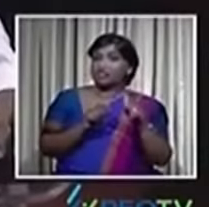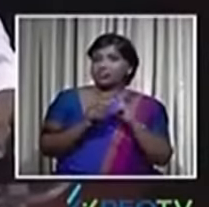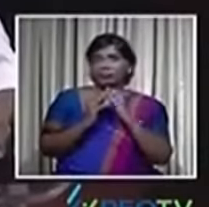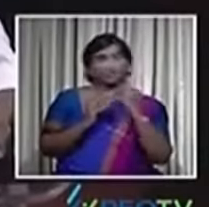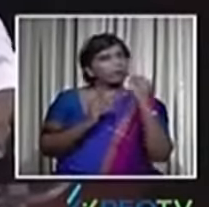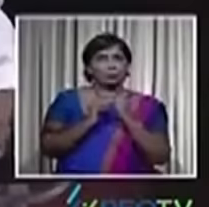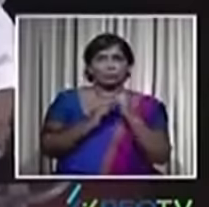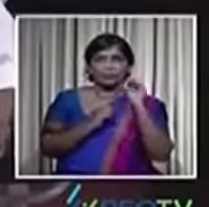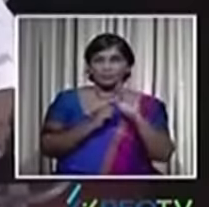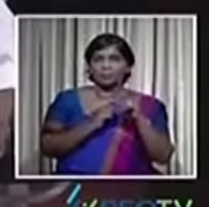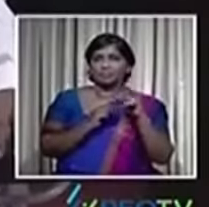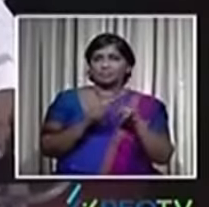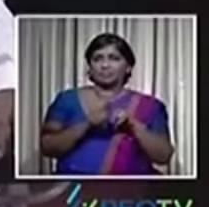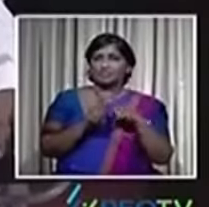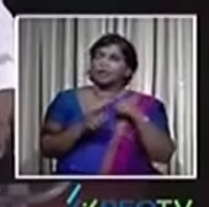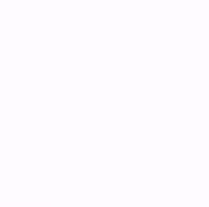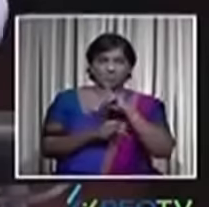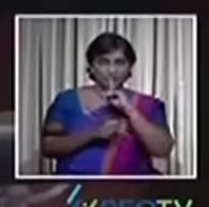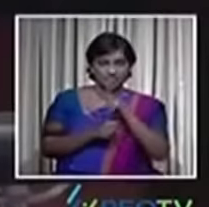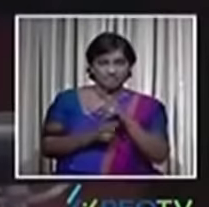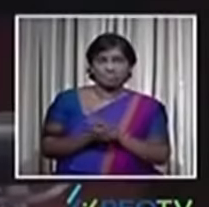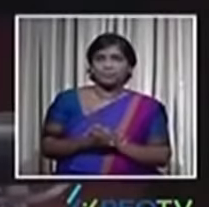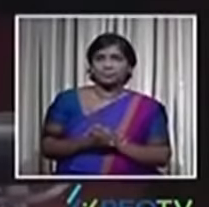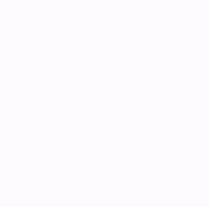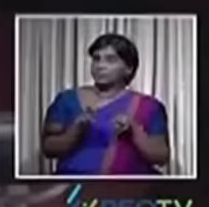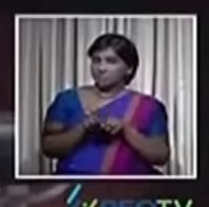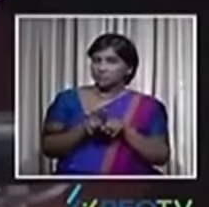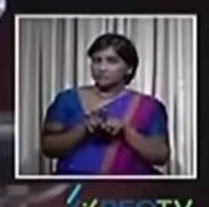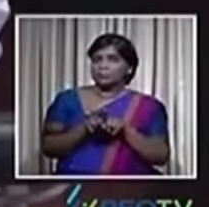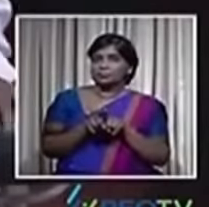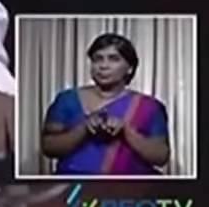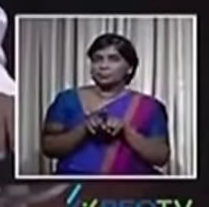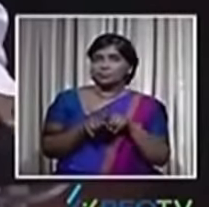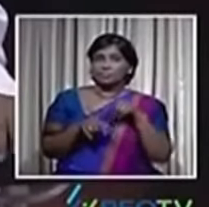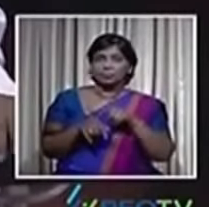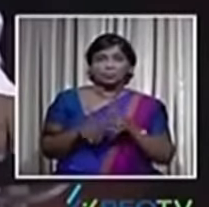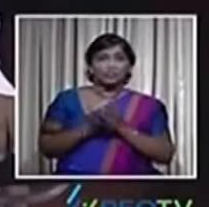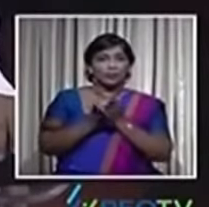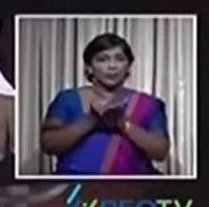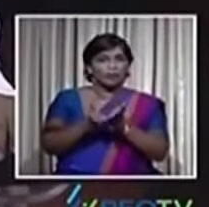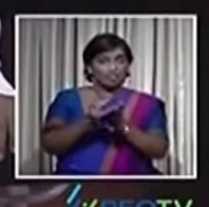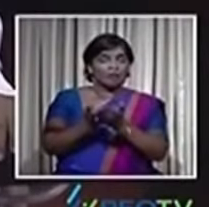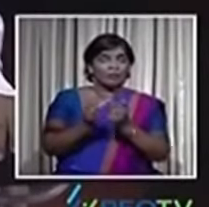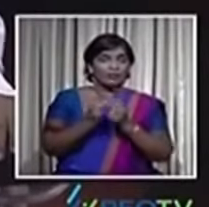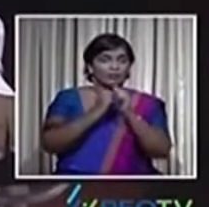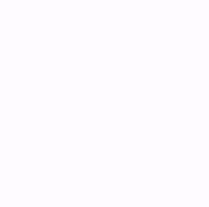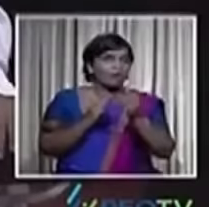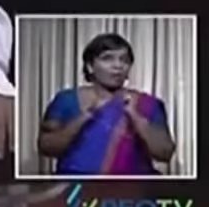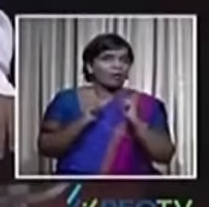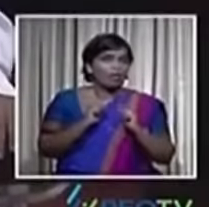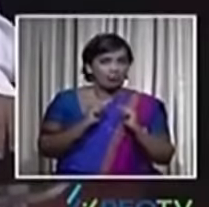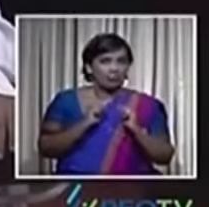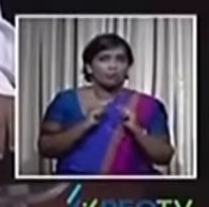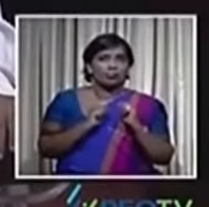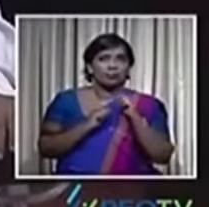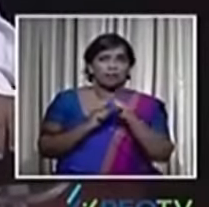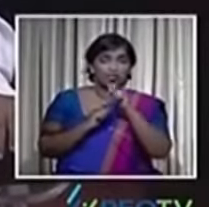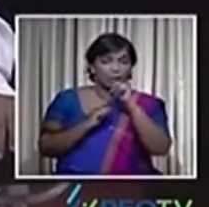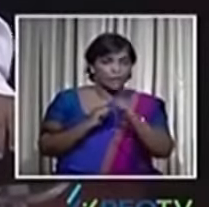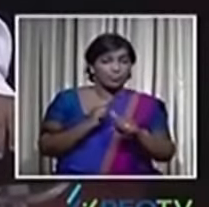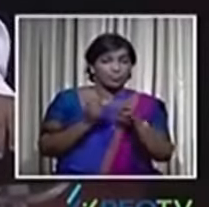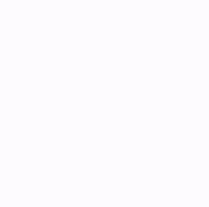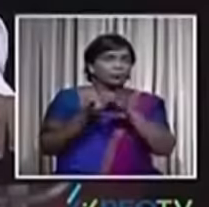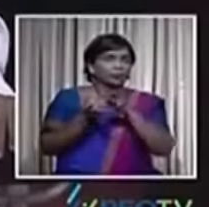முன்வைக்கிறேன். அதேபோன்று இந்த சம்பவம் தொடர்பில் உரிய விசாரணைகளை முன்னெடுக்க வேண்டும் என்பதையும் தெரிவித்துக் கொள்கிறேன். இந்த விபத்தில் உயிரிழந்த பாதிக்கப்பட்ட அனைவரும் எனது